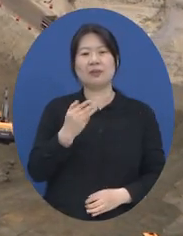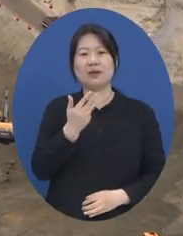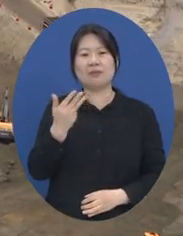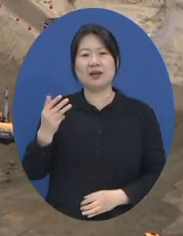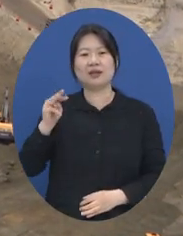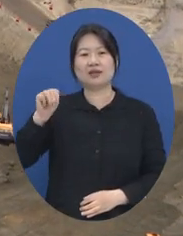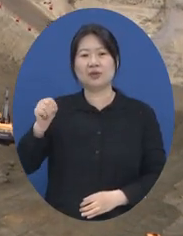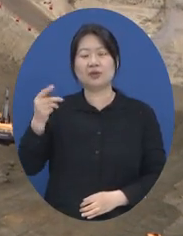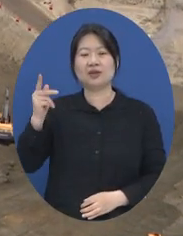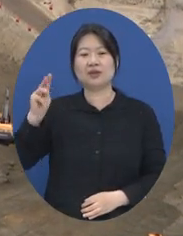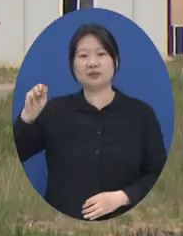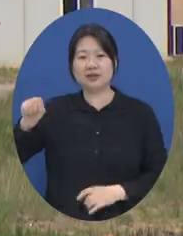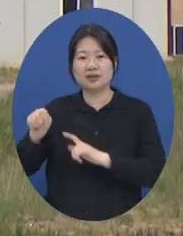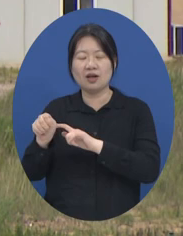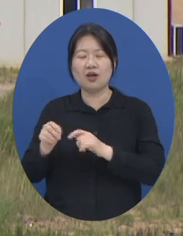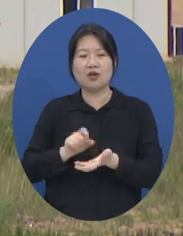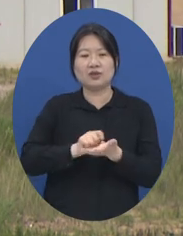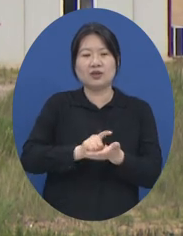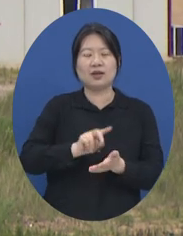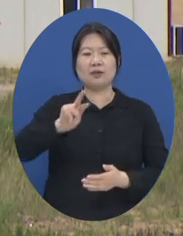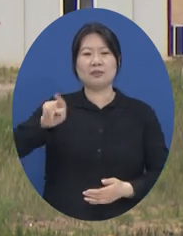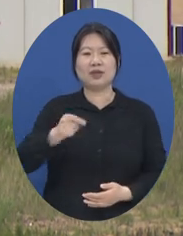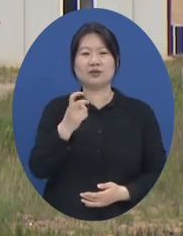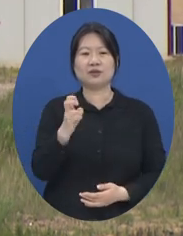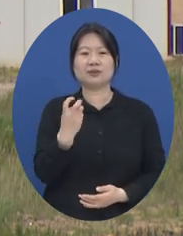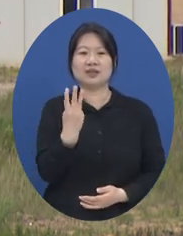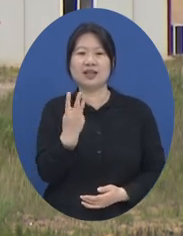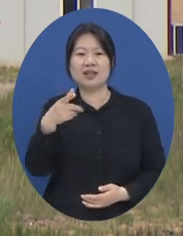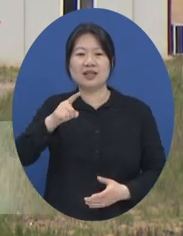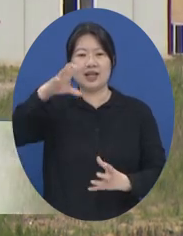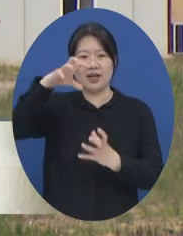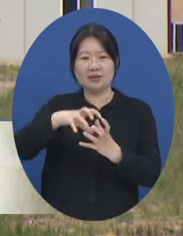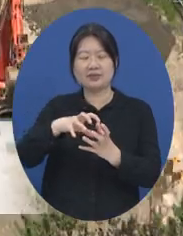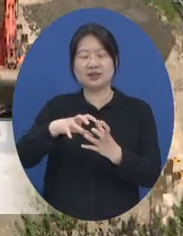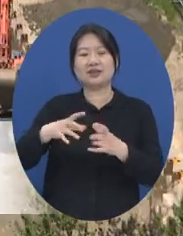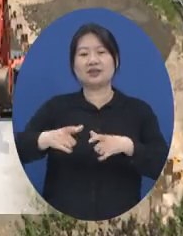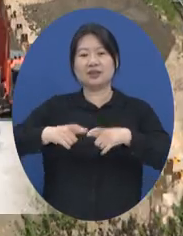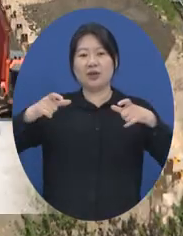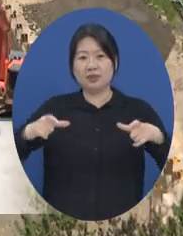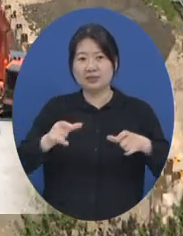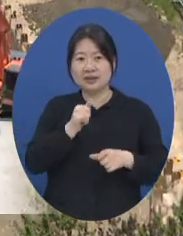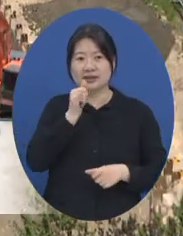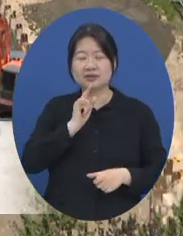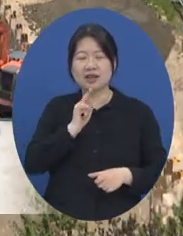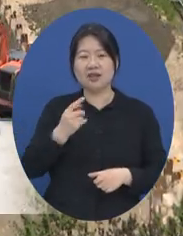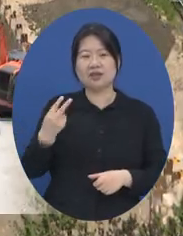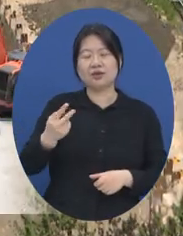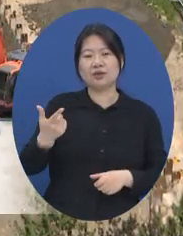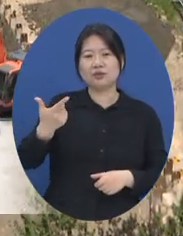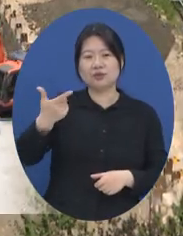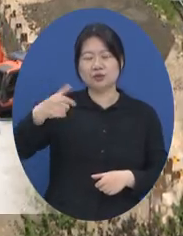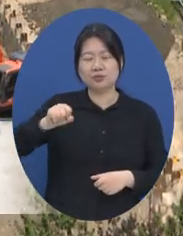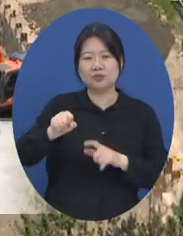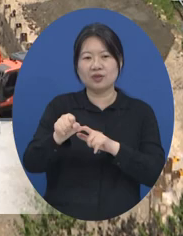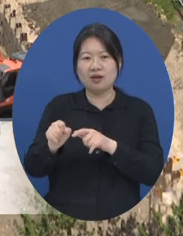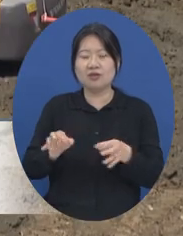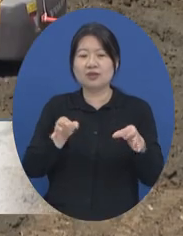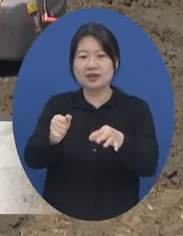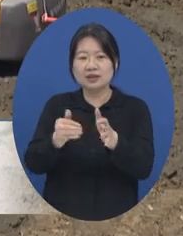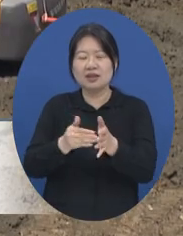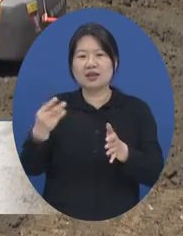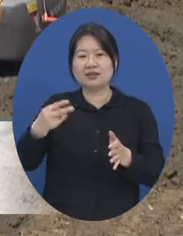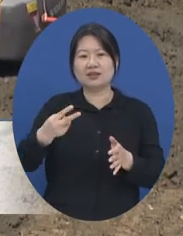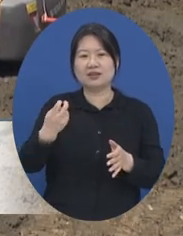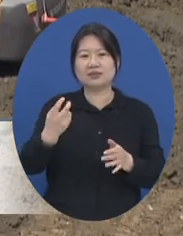0.88제곱킬로미터. 축구장 123개를 합친 넓이입니다. 이곳에 1조 6천억 원의 사업비를 투자해 오는